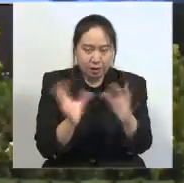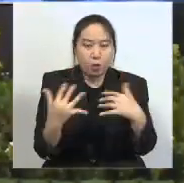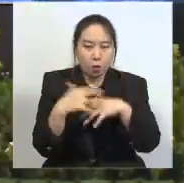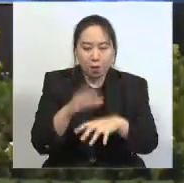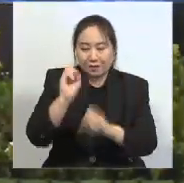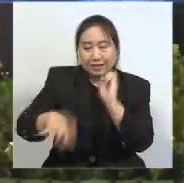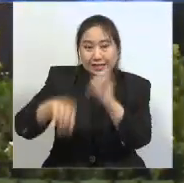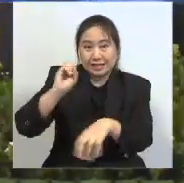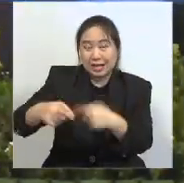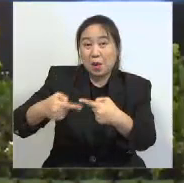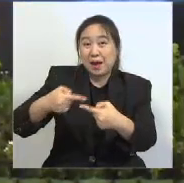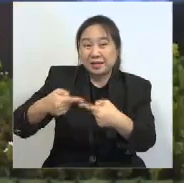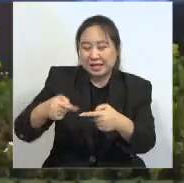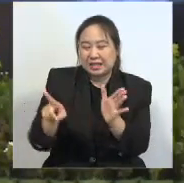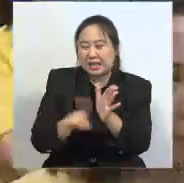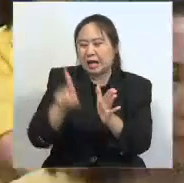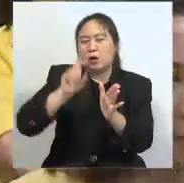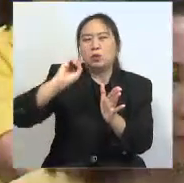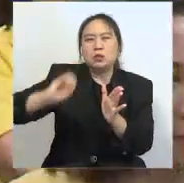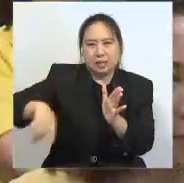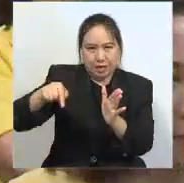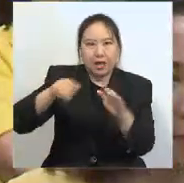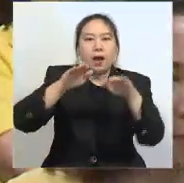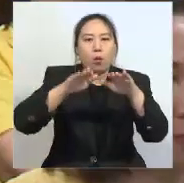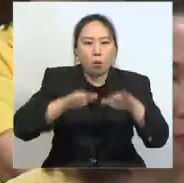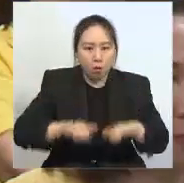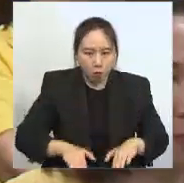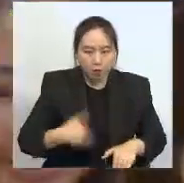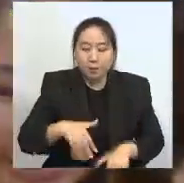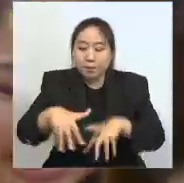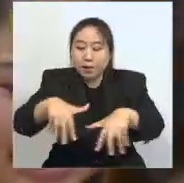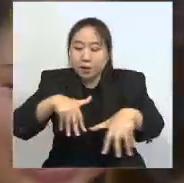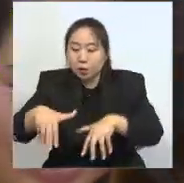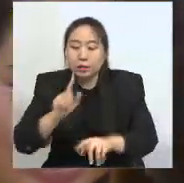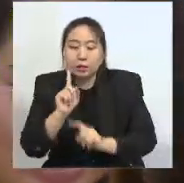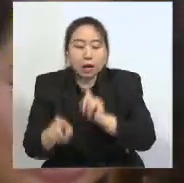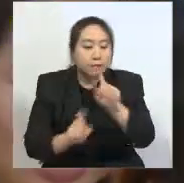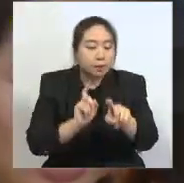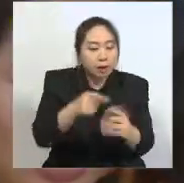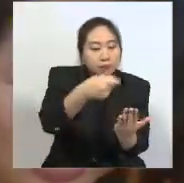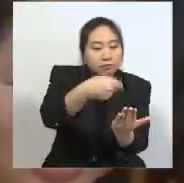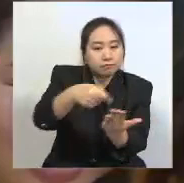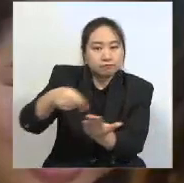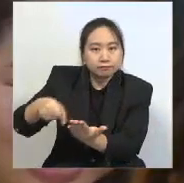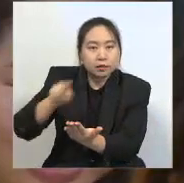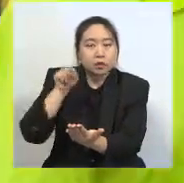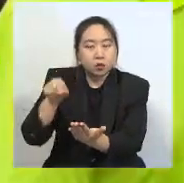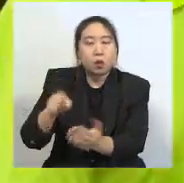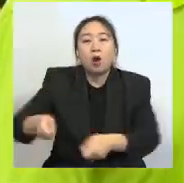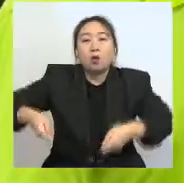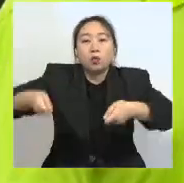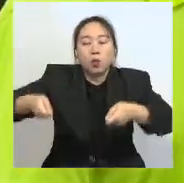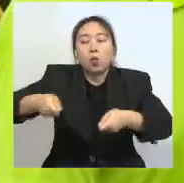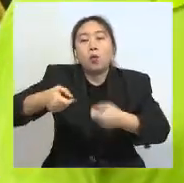าณขยะพลาสติกแบบใช้ครั้งเดียวทิ้งหลังได้สำรวจความคิดเห็นของประชาชนเรื่องการงดให้บริการถุงพลาสติ